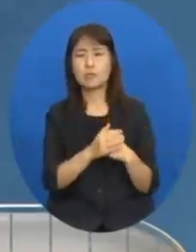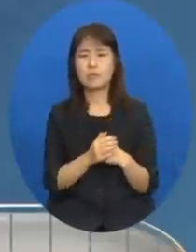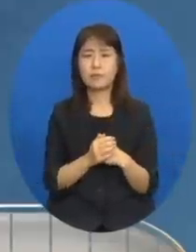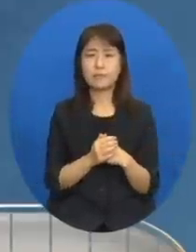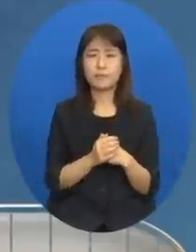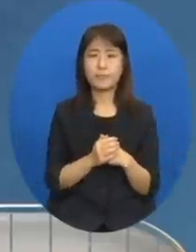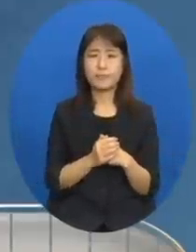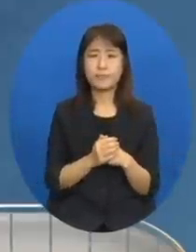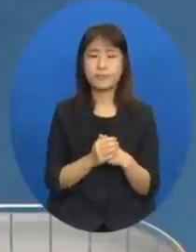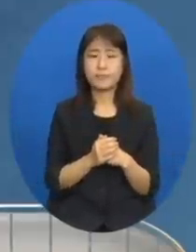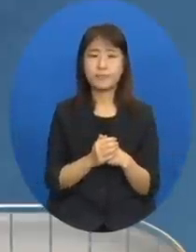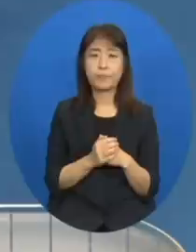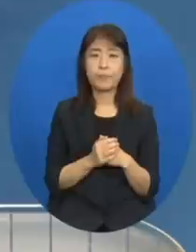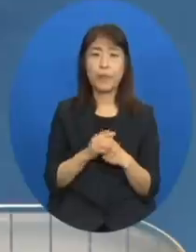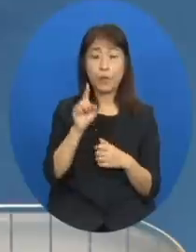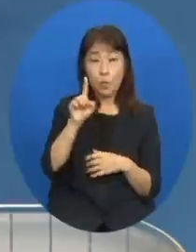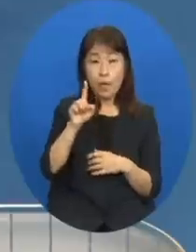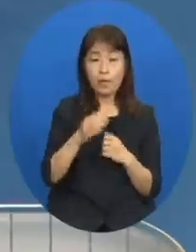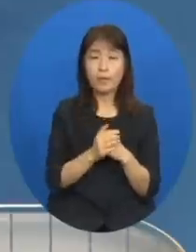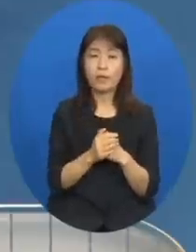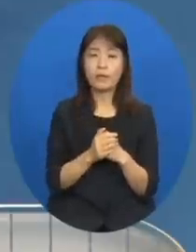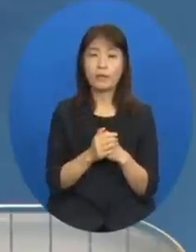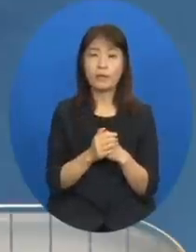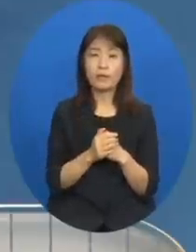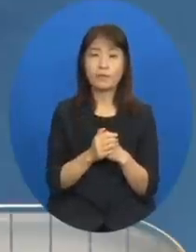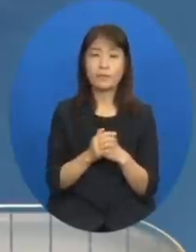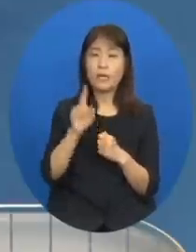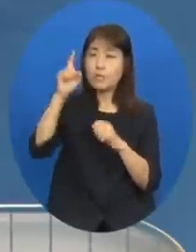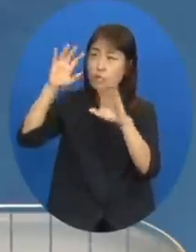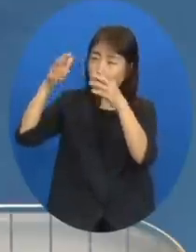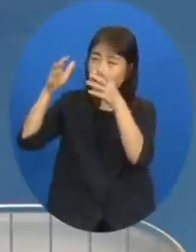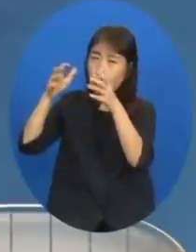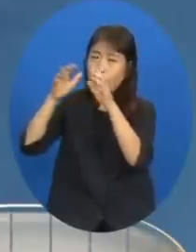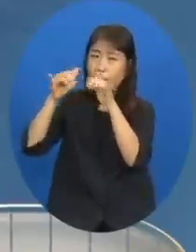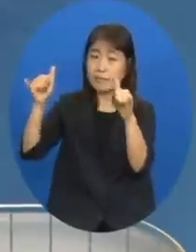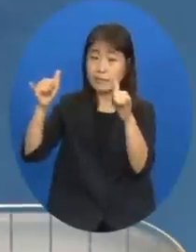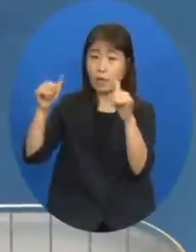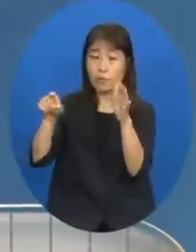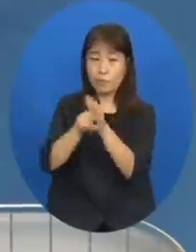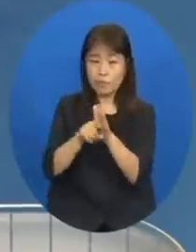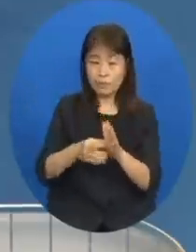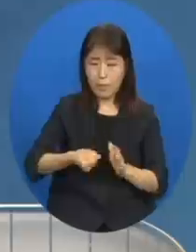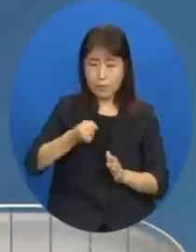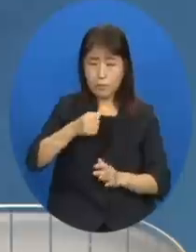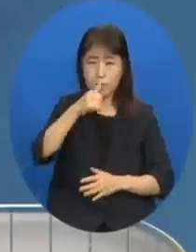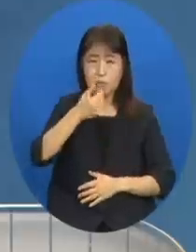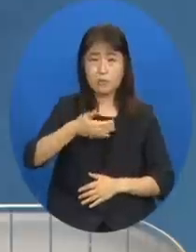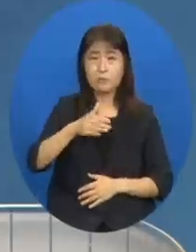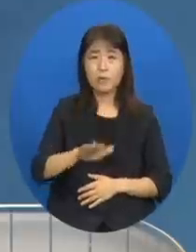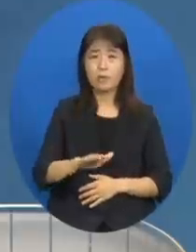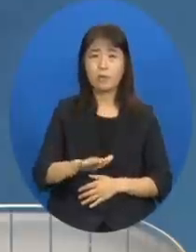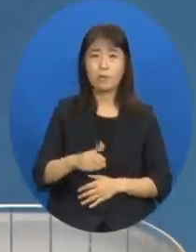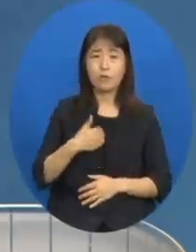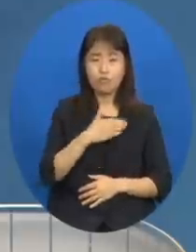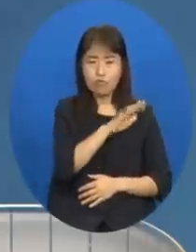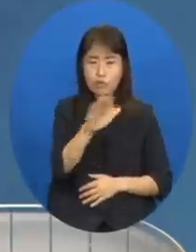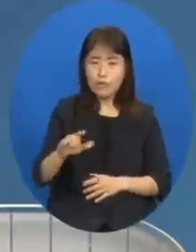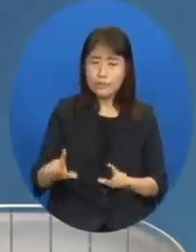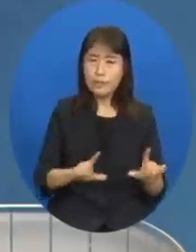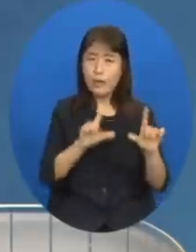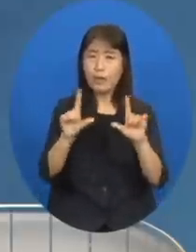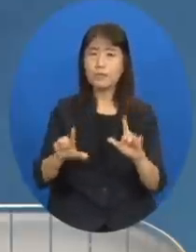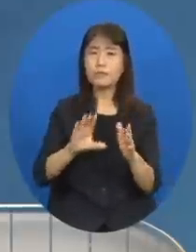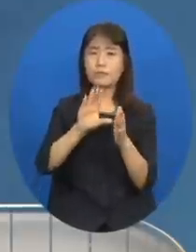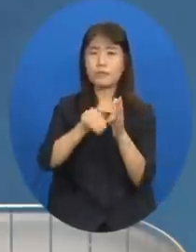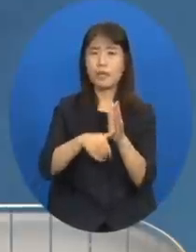또 하나 우리는 하나님의 자녀고 천국 백성이라는 믿음은 가지고 있지만 우리가 살아가는 동안에 수도 없이